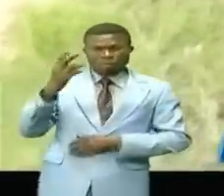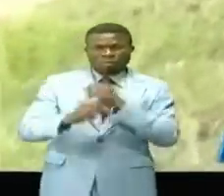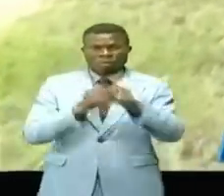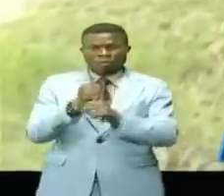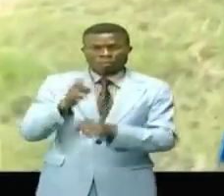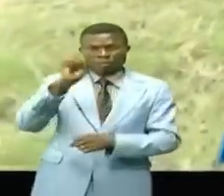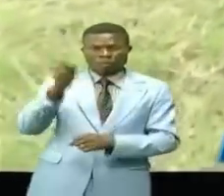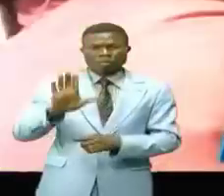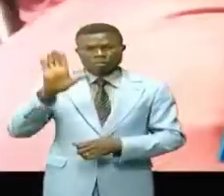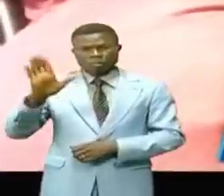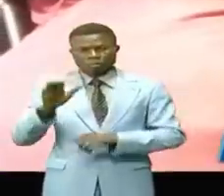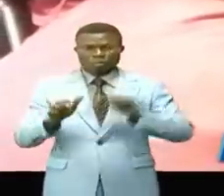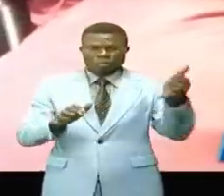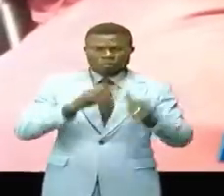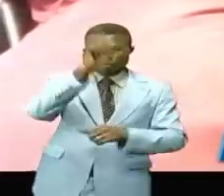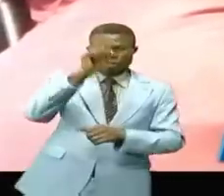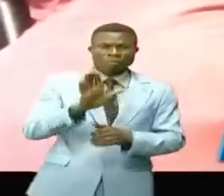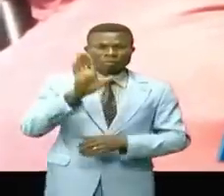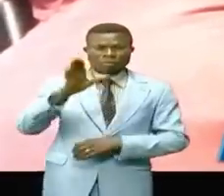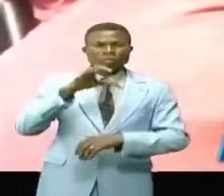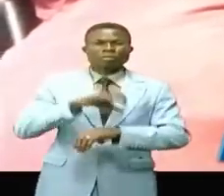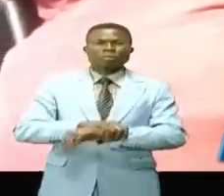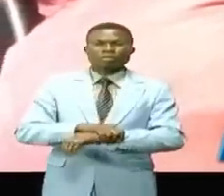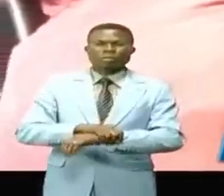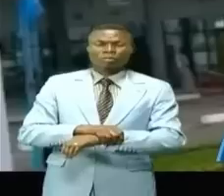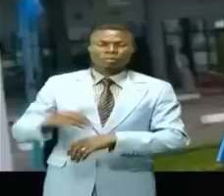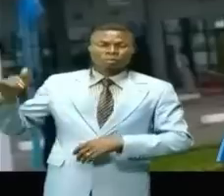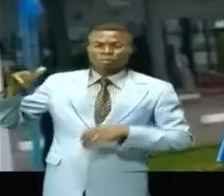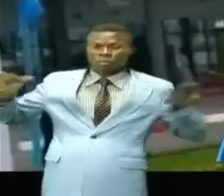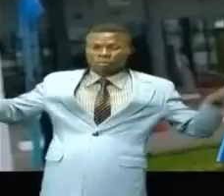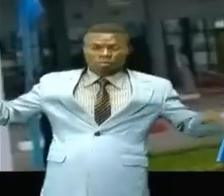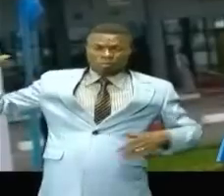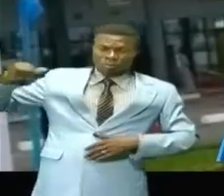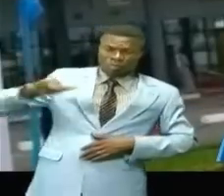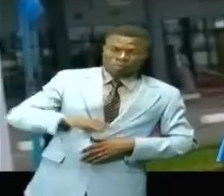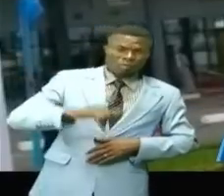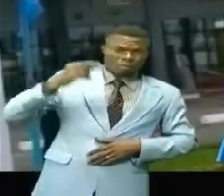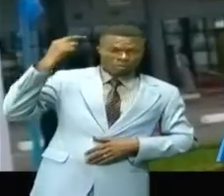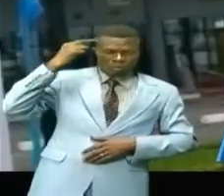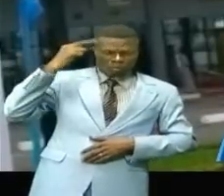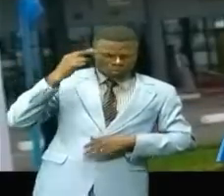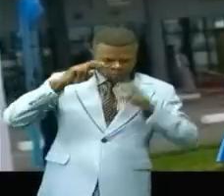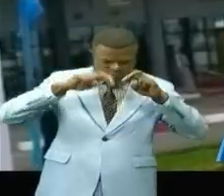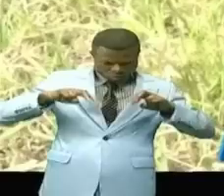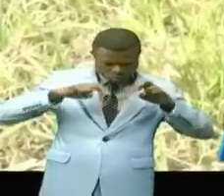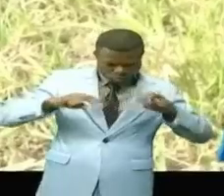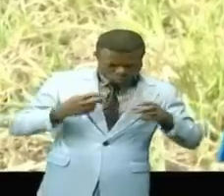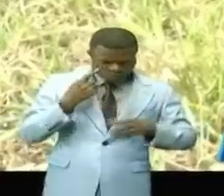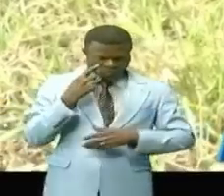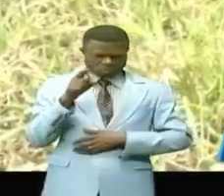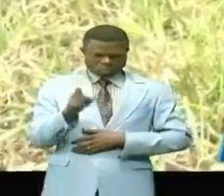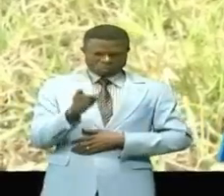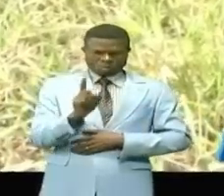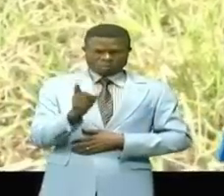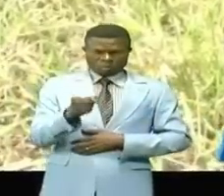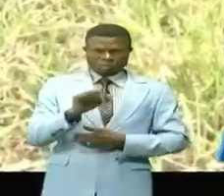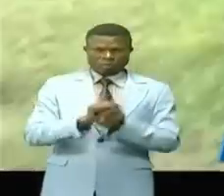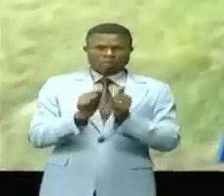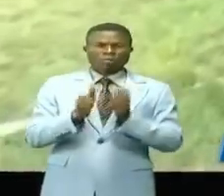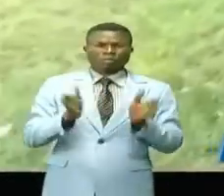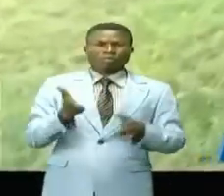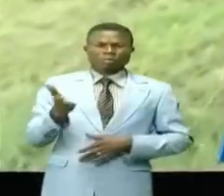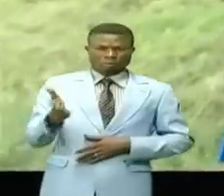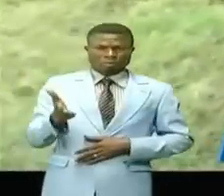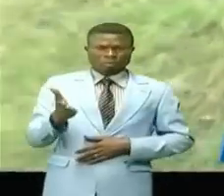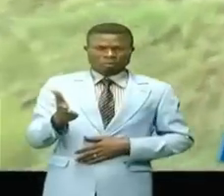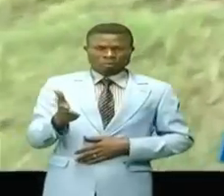et 35 ans, ont été interpellés à leur descente d'avion à l'aéroport international de Ndjili de Kinshasa. Soumis à l'interrogatoire, ils